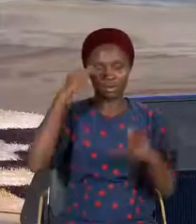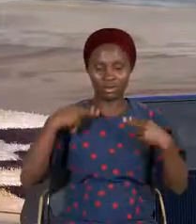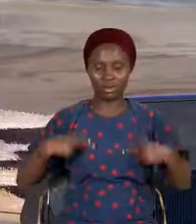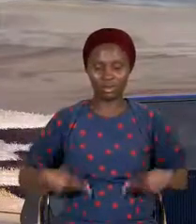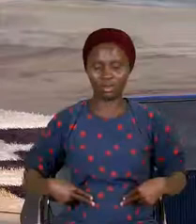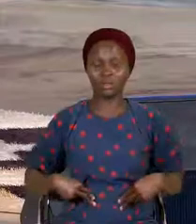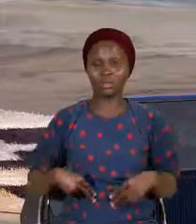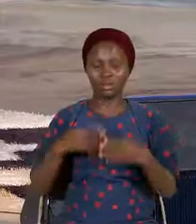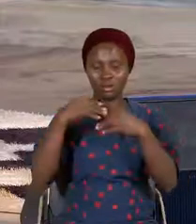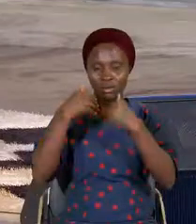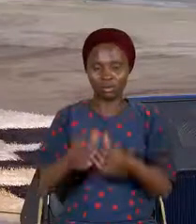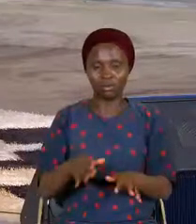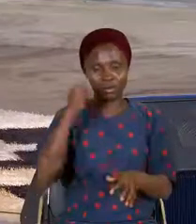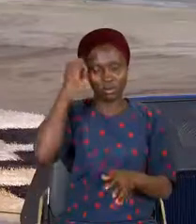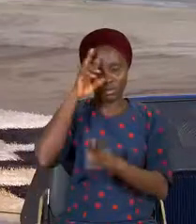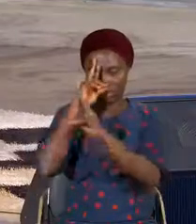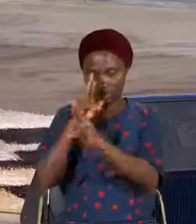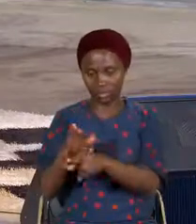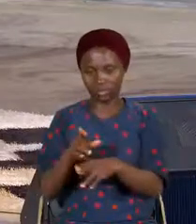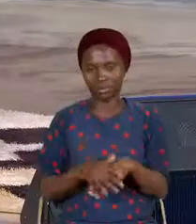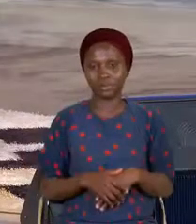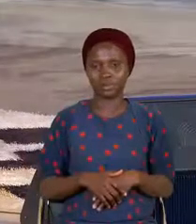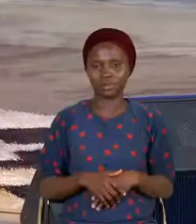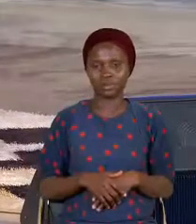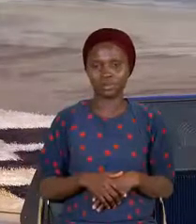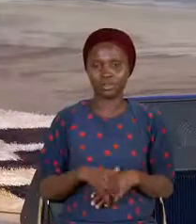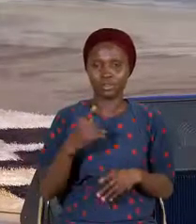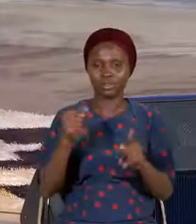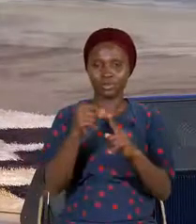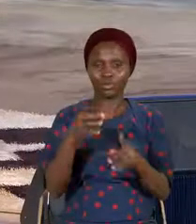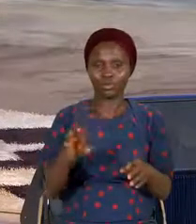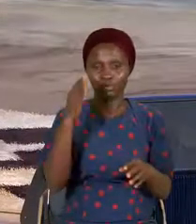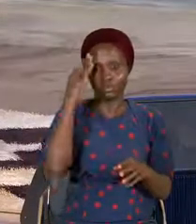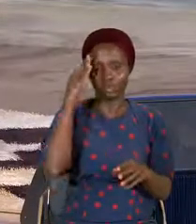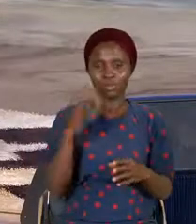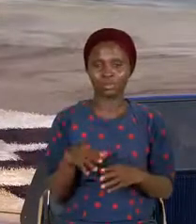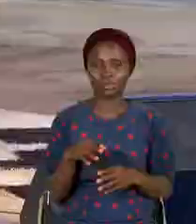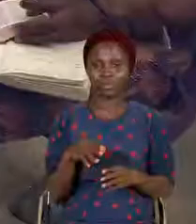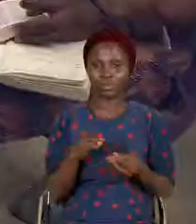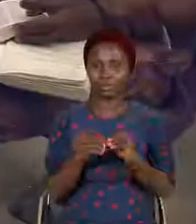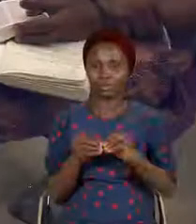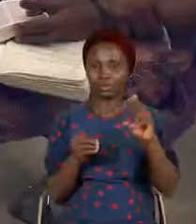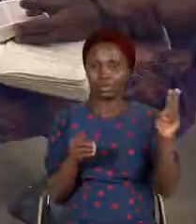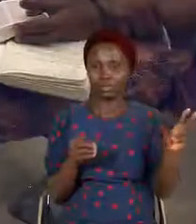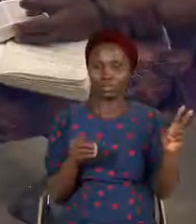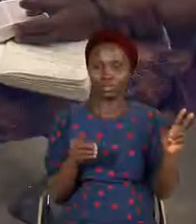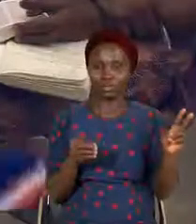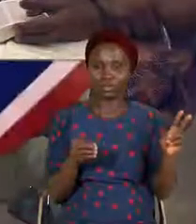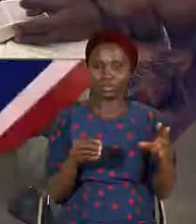son ministère, il a perdu sa dignité. La parole de connaissance. Voyons le deuxième